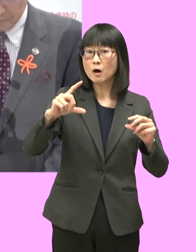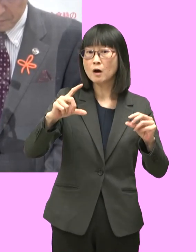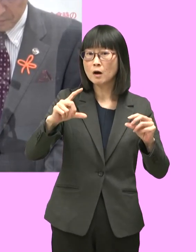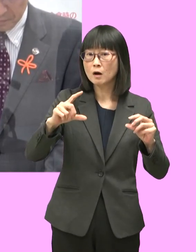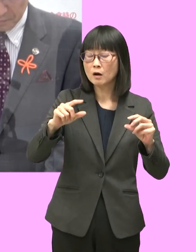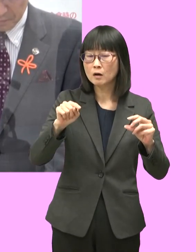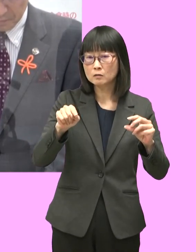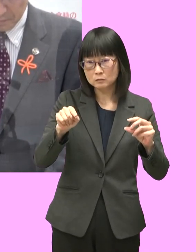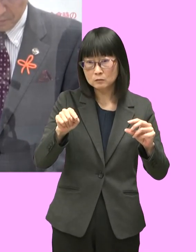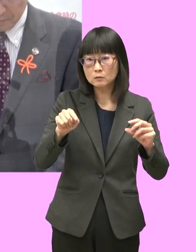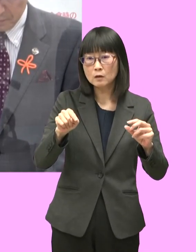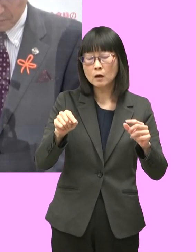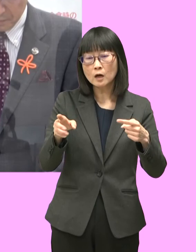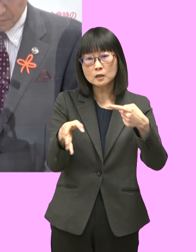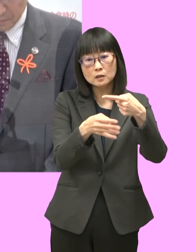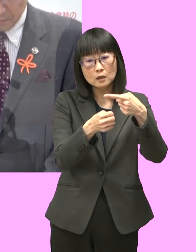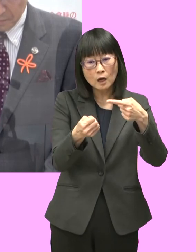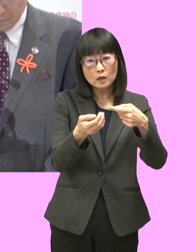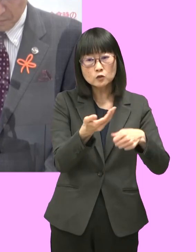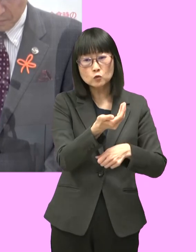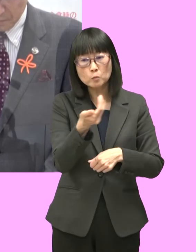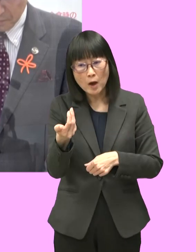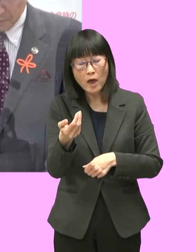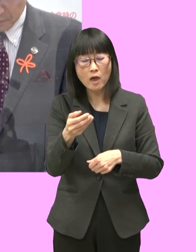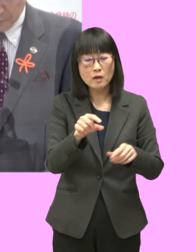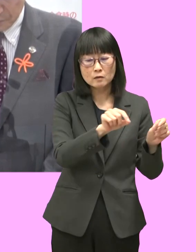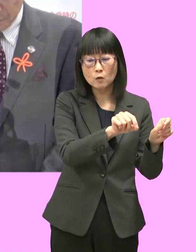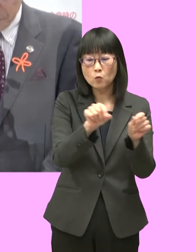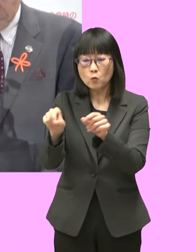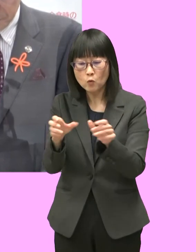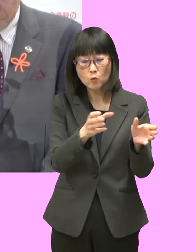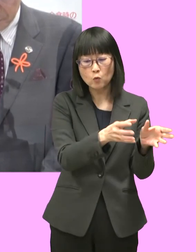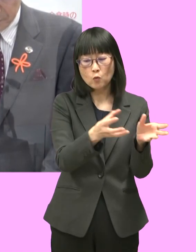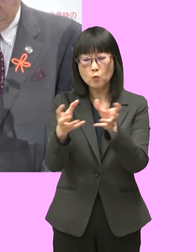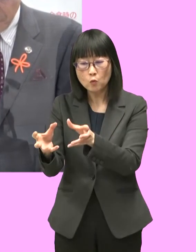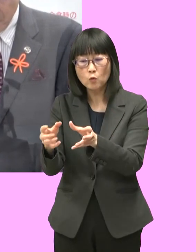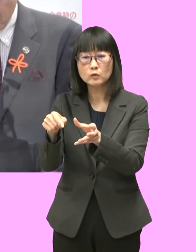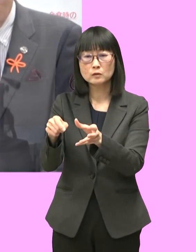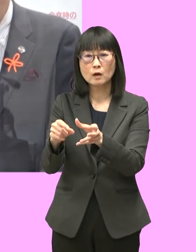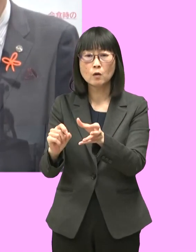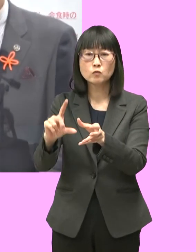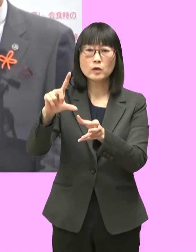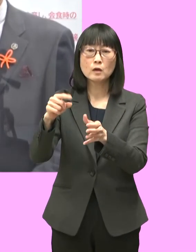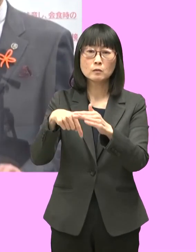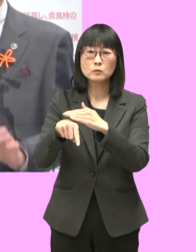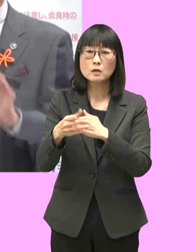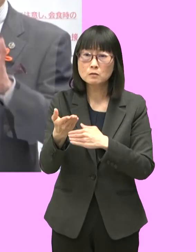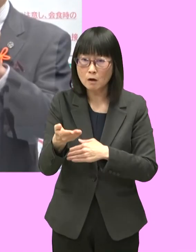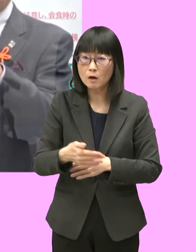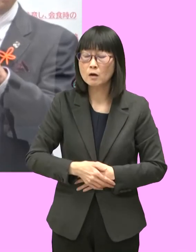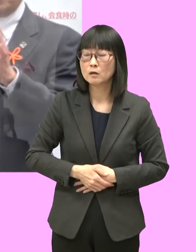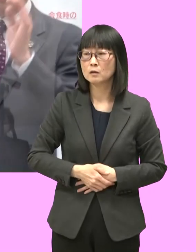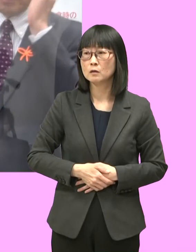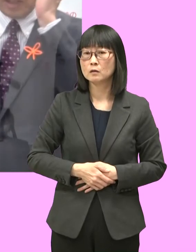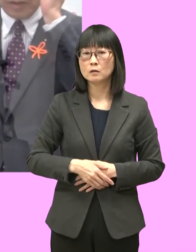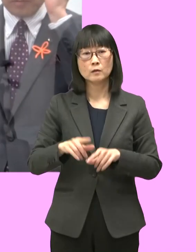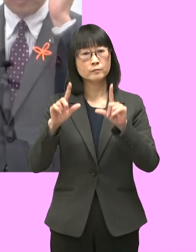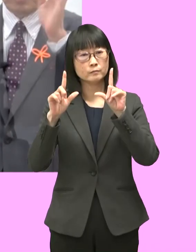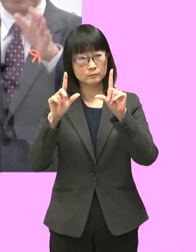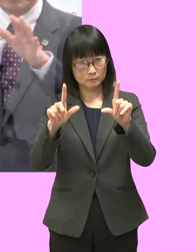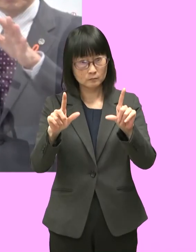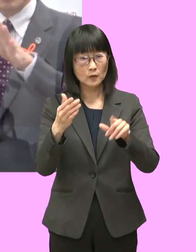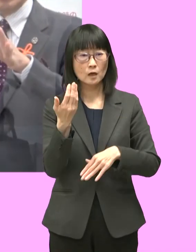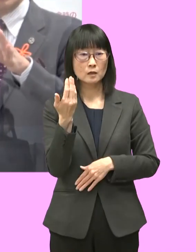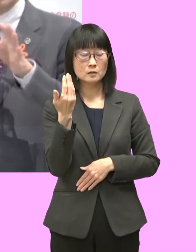1ヶ月分こう増えたということで対象者が増えているということになりますか？ 先ほども申し上げたようにですね、単に